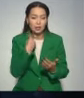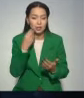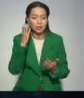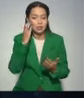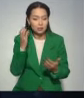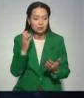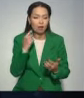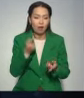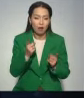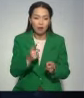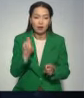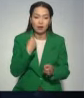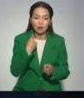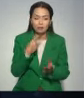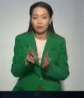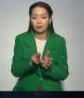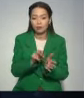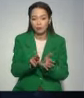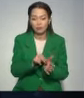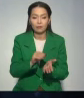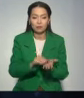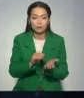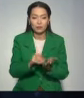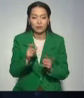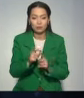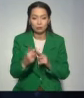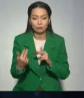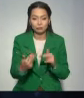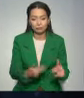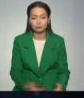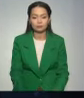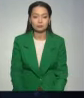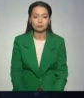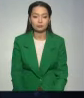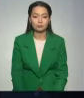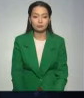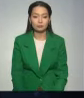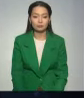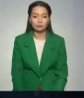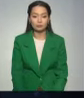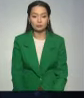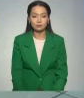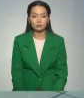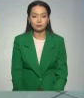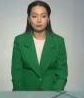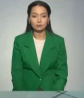в оригинале и записывать фразы Дана Ермак ернур калилов Астана таймс